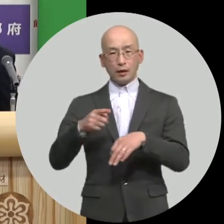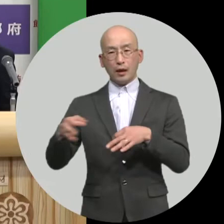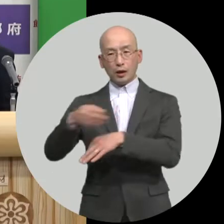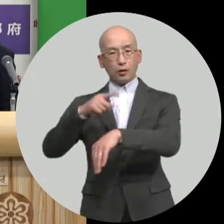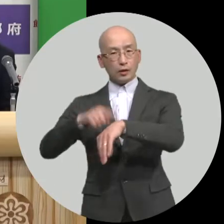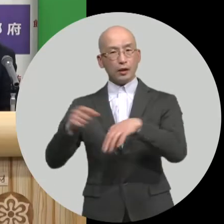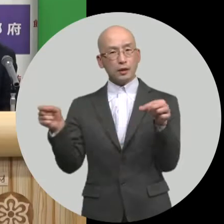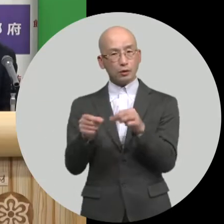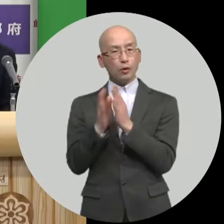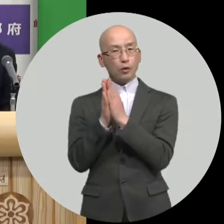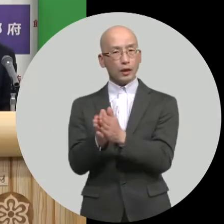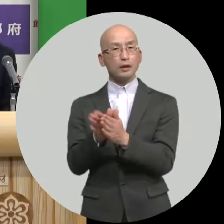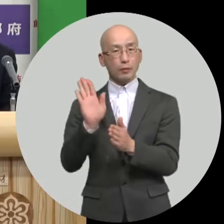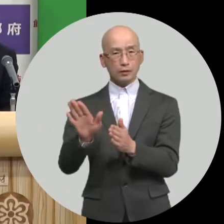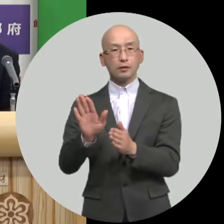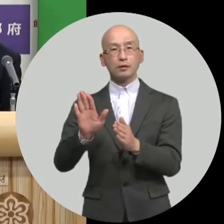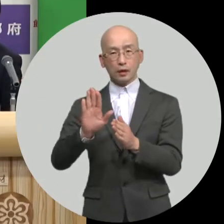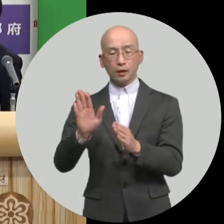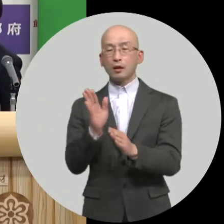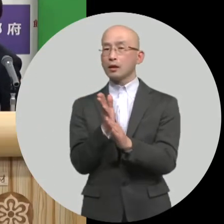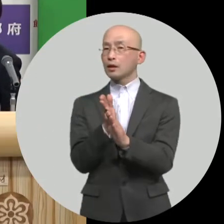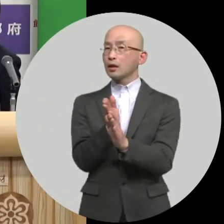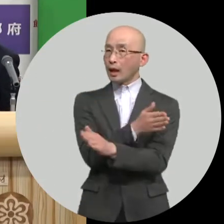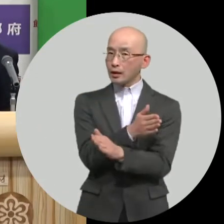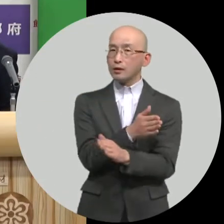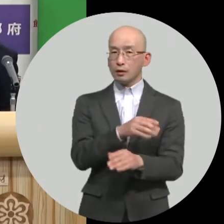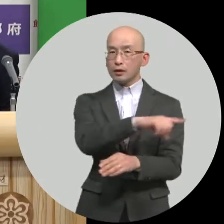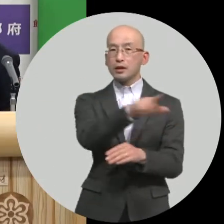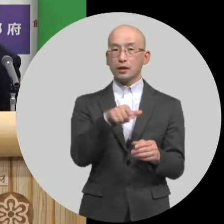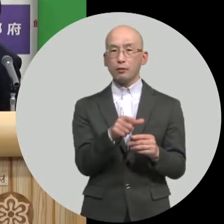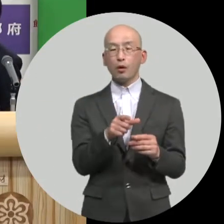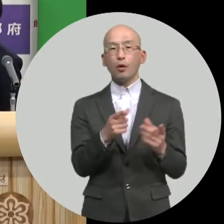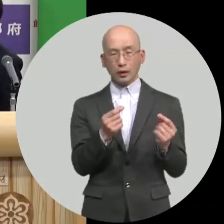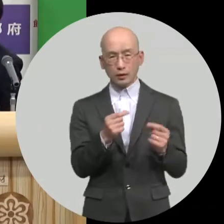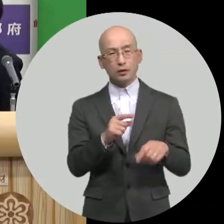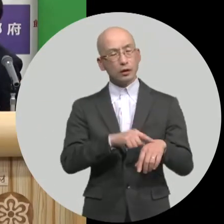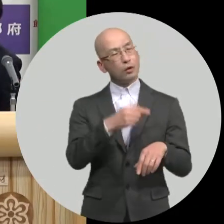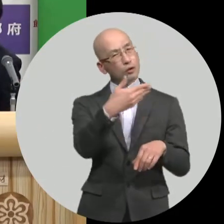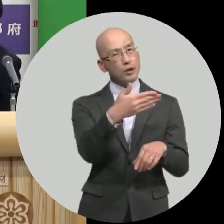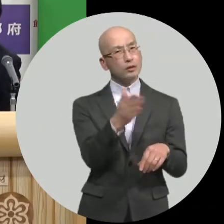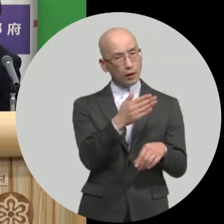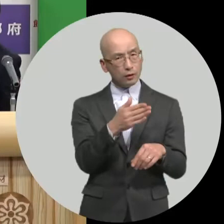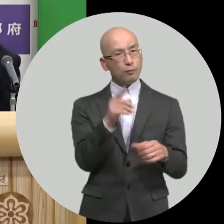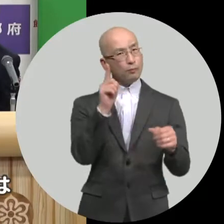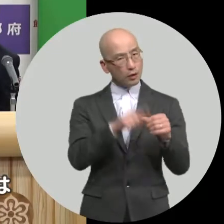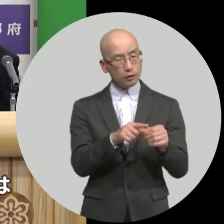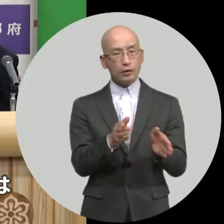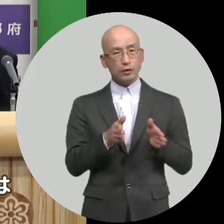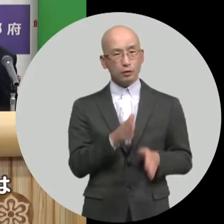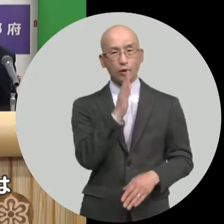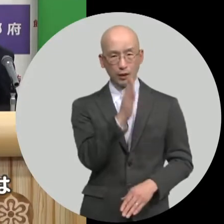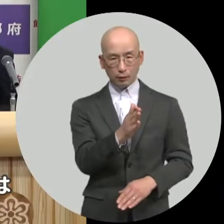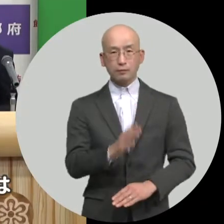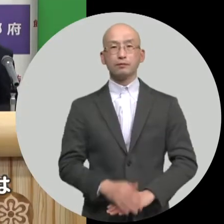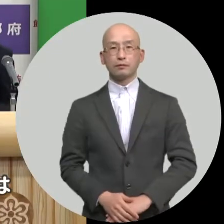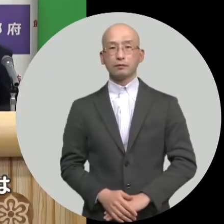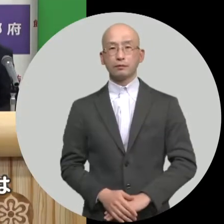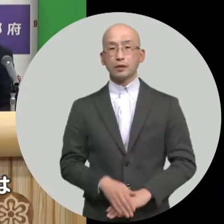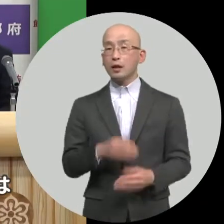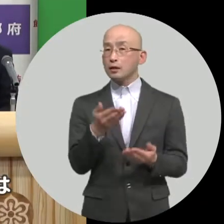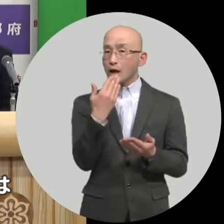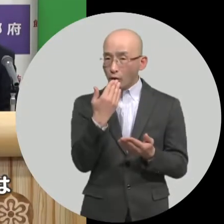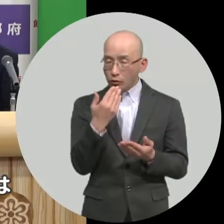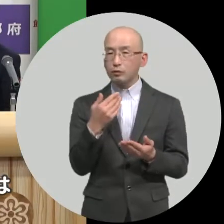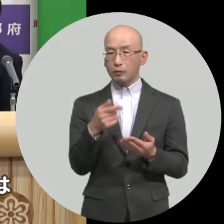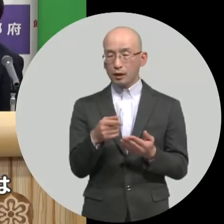市以外においても、こう、9時を目安に飲食店の利用はぜひともお願いしたいと思います。まあ、会食についてはできる限り、同居家族